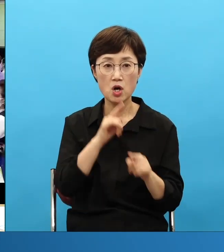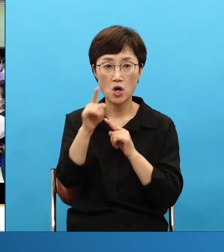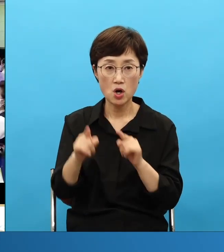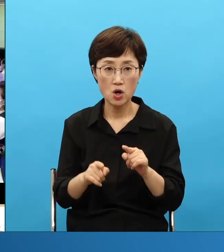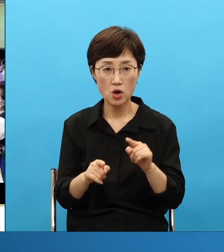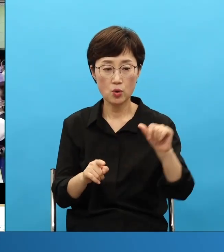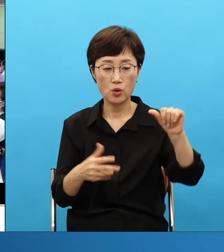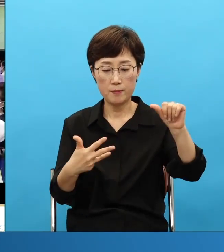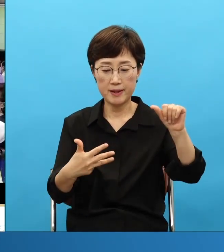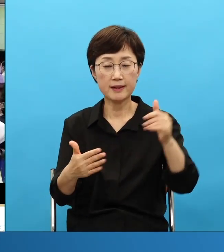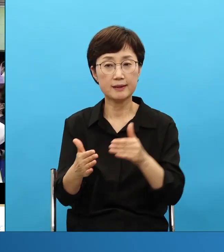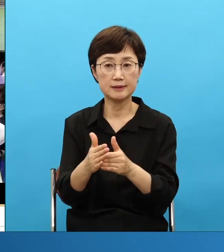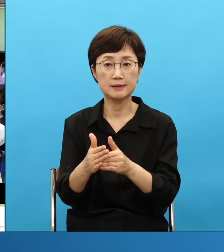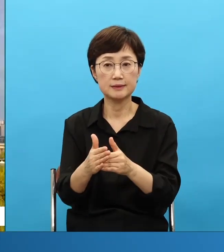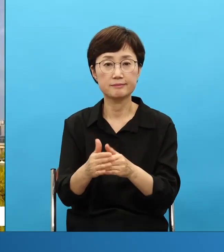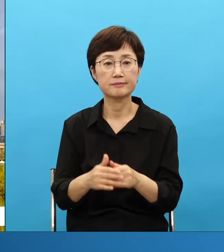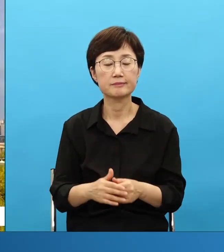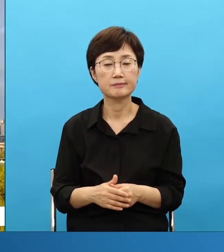6시에 마감됩니다.